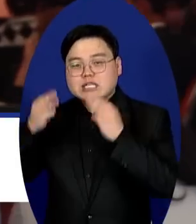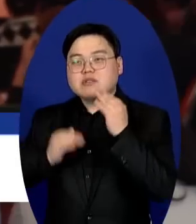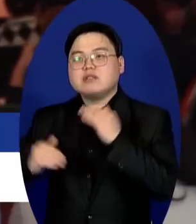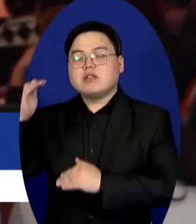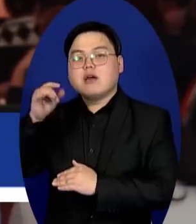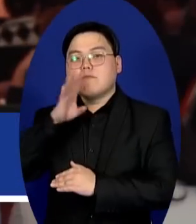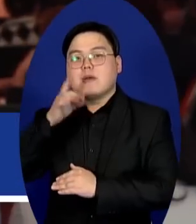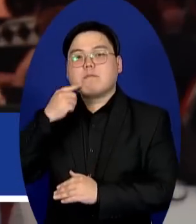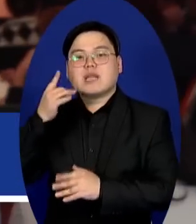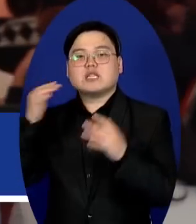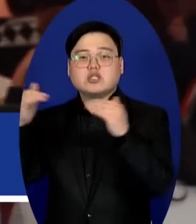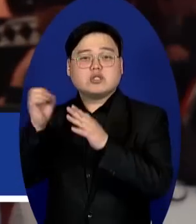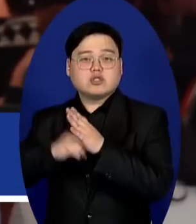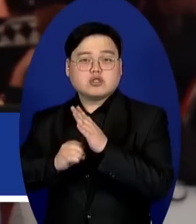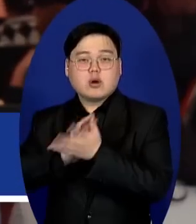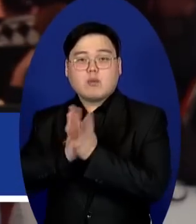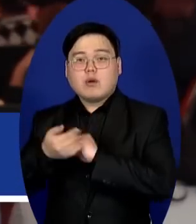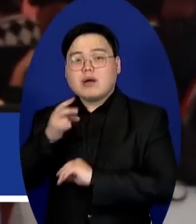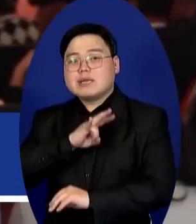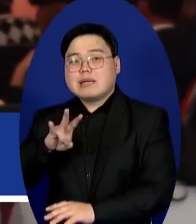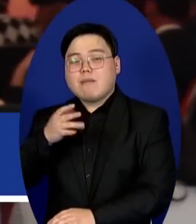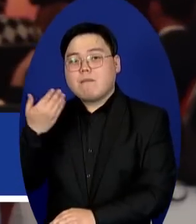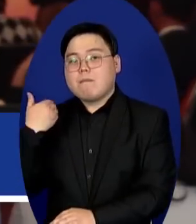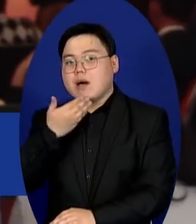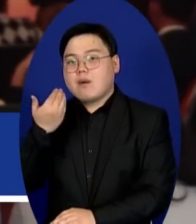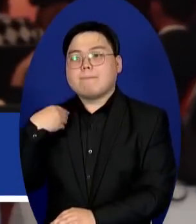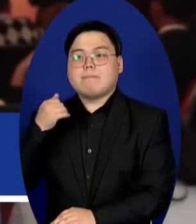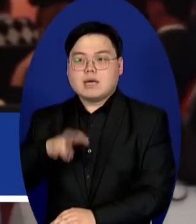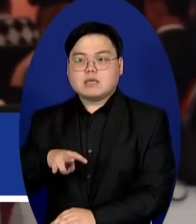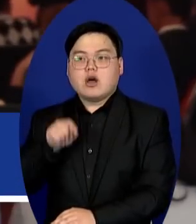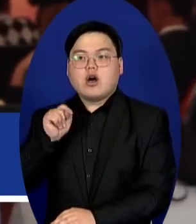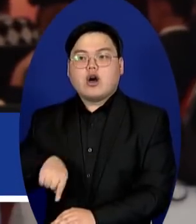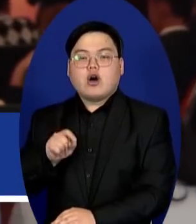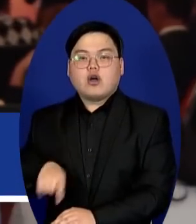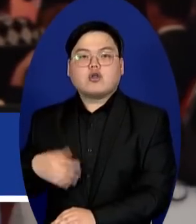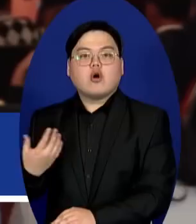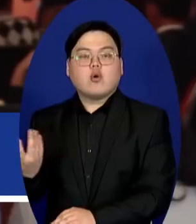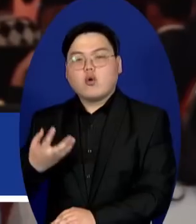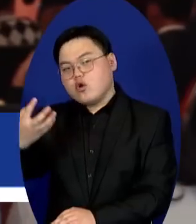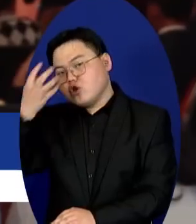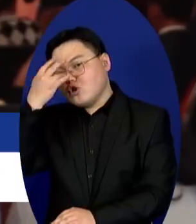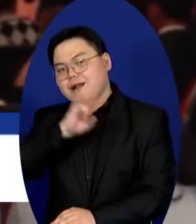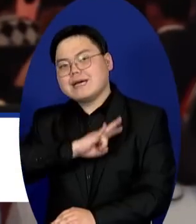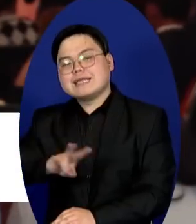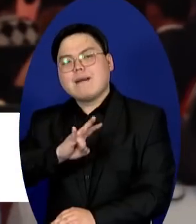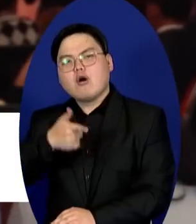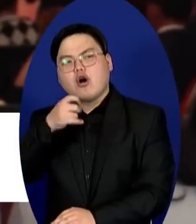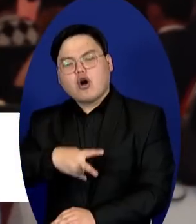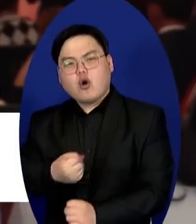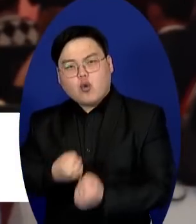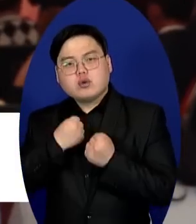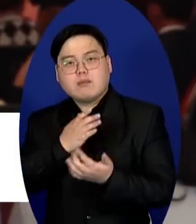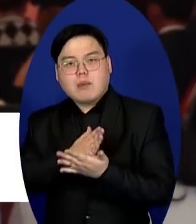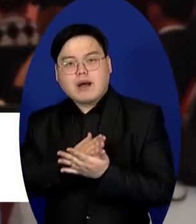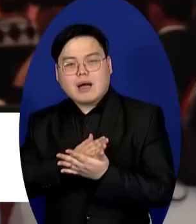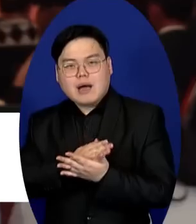гендерийн тэгш байдал гэж ярьж ирсэн ч гэсэн намгүйгээр явдаг байсан. Одоо харин энэ удаатай байдал улс төрийн намуудад гол хүч байна. Тийм